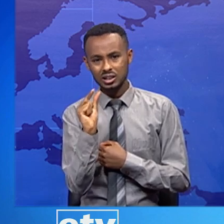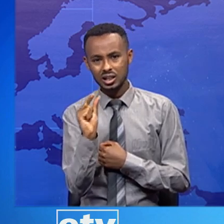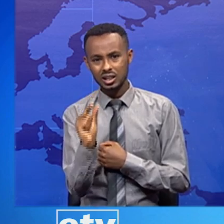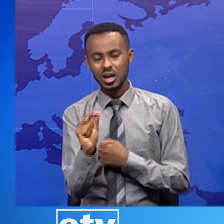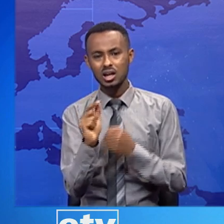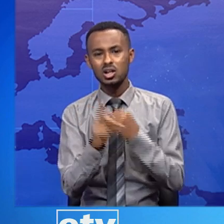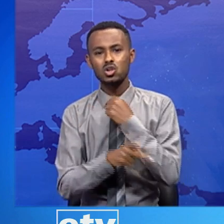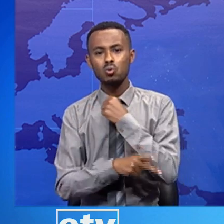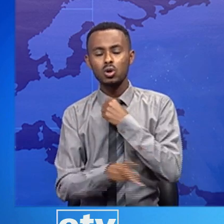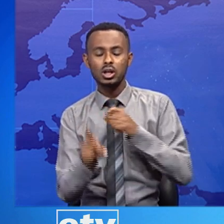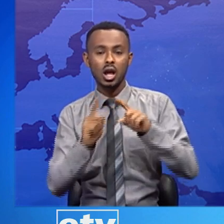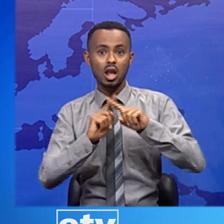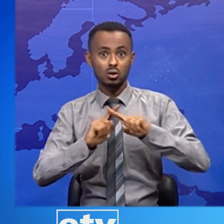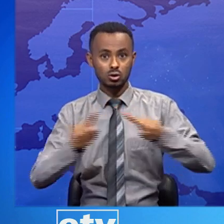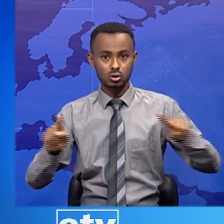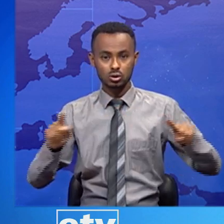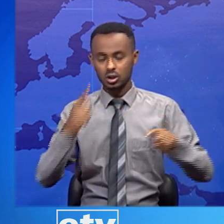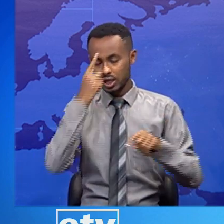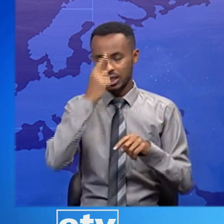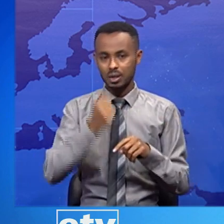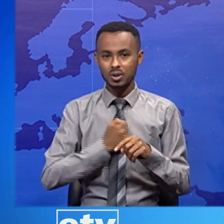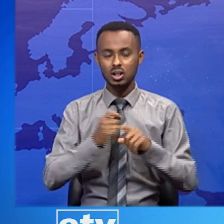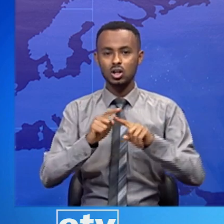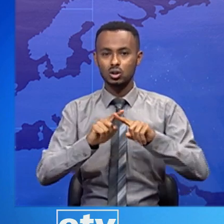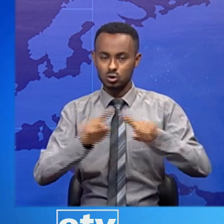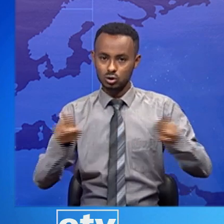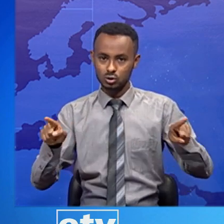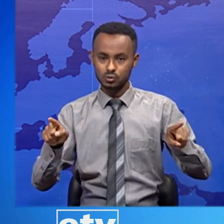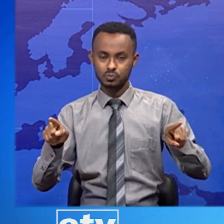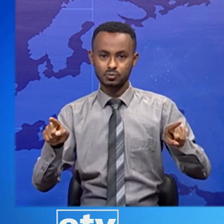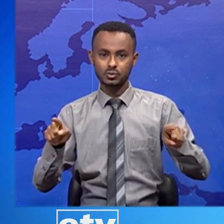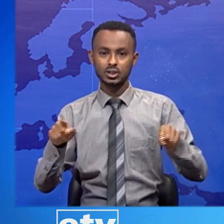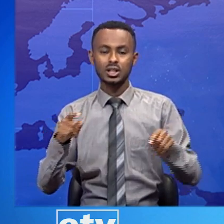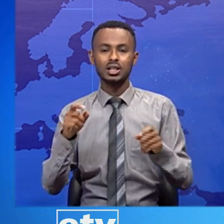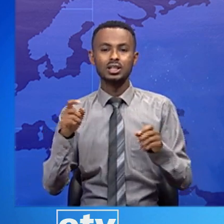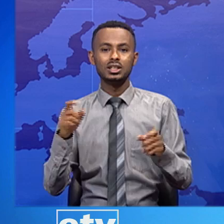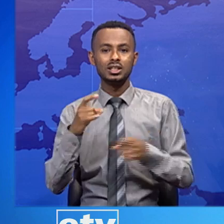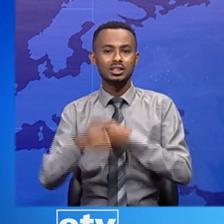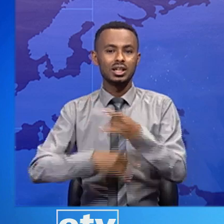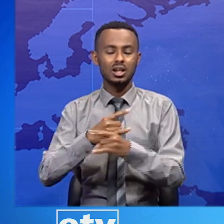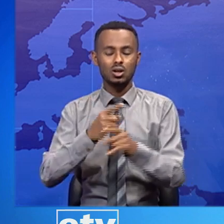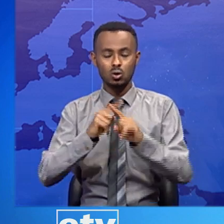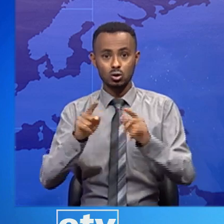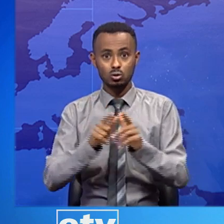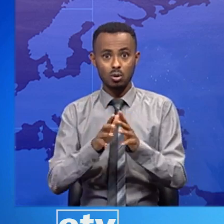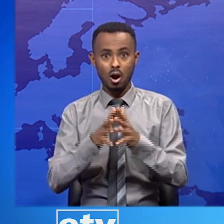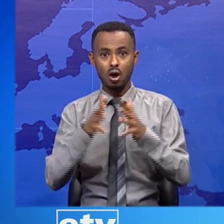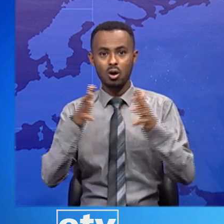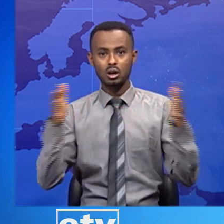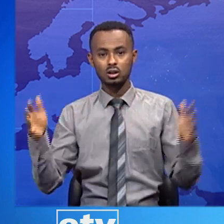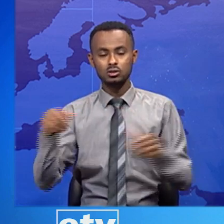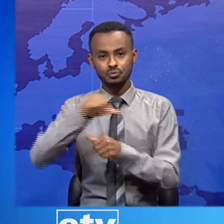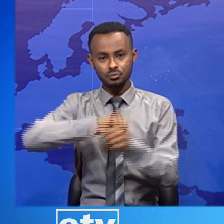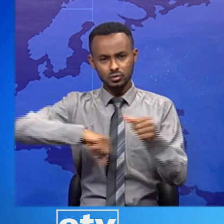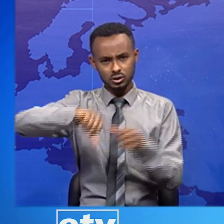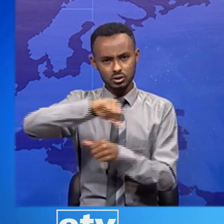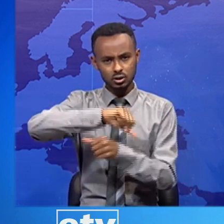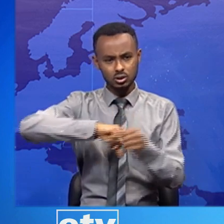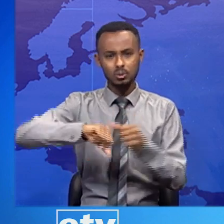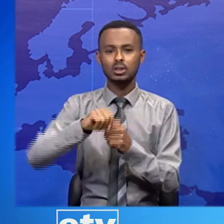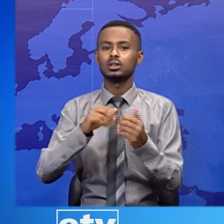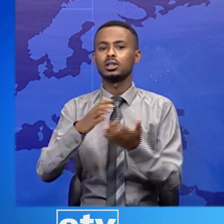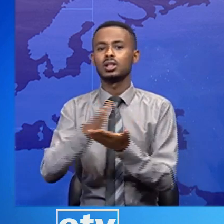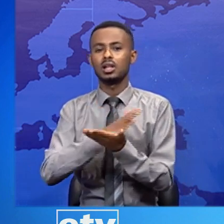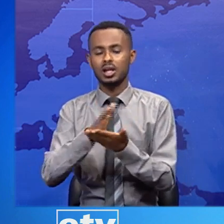አነስተኛ የፖለቲካ ልዩነቶችን፣ የእምነት ልዩነቶችን፣ የዘር ልዩነቶችን በማጉላት እርስ